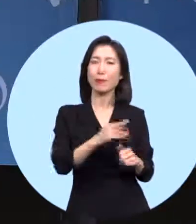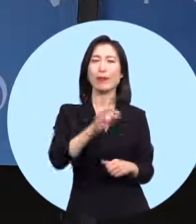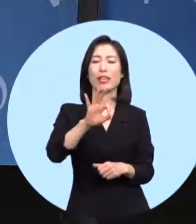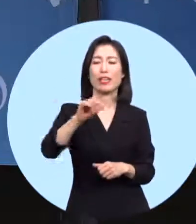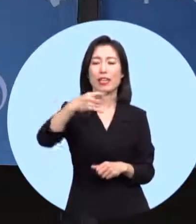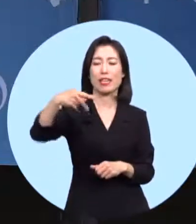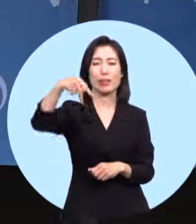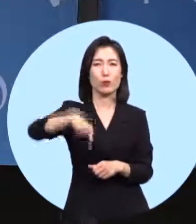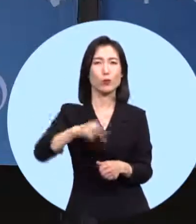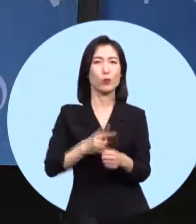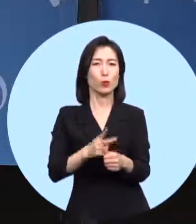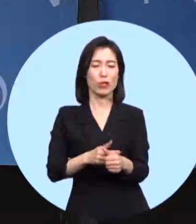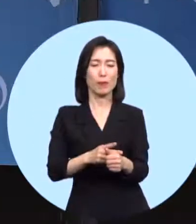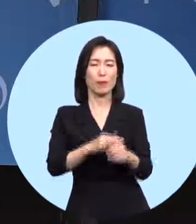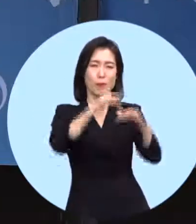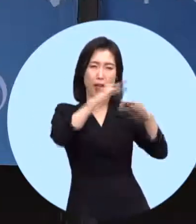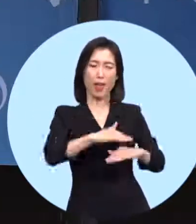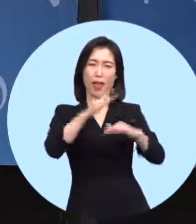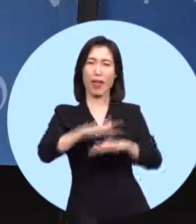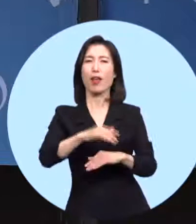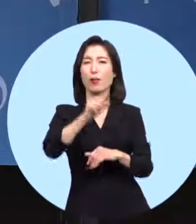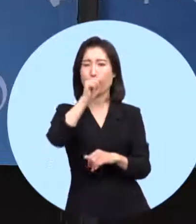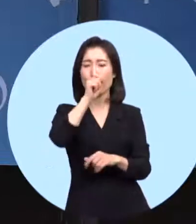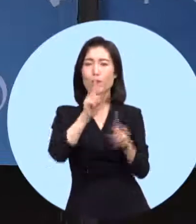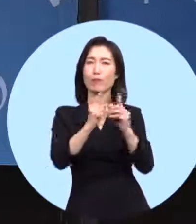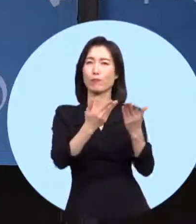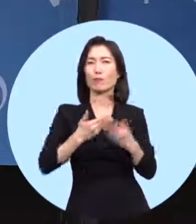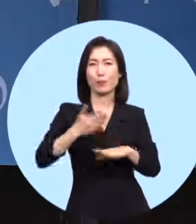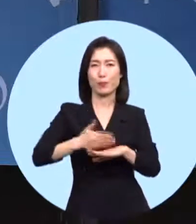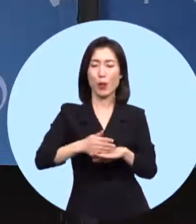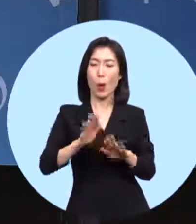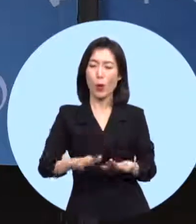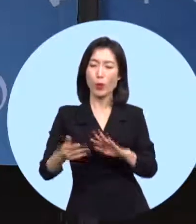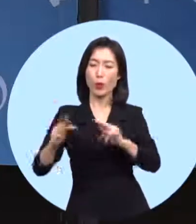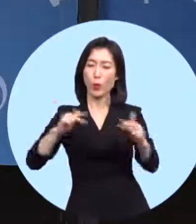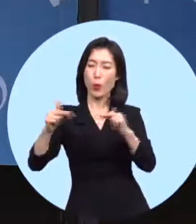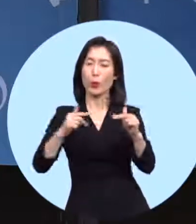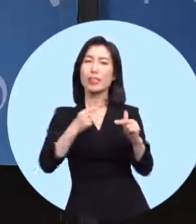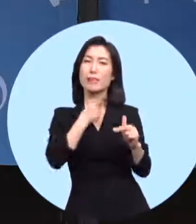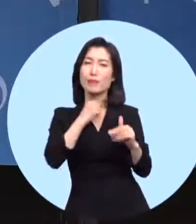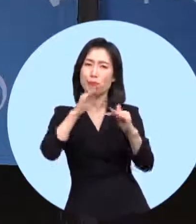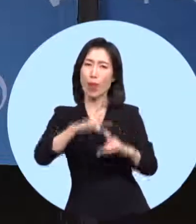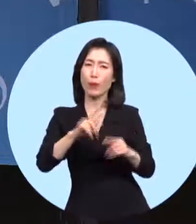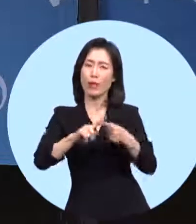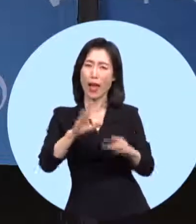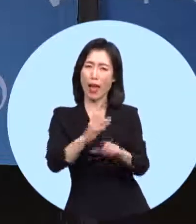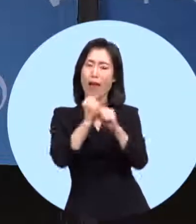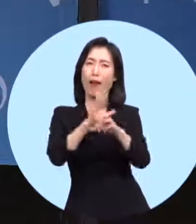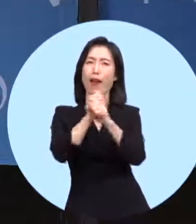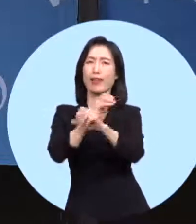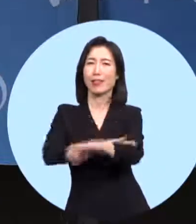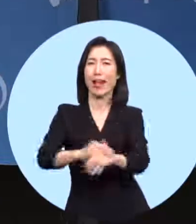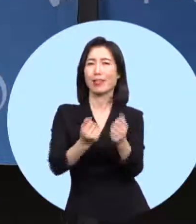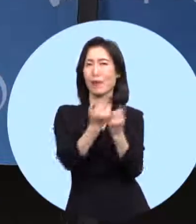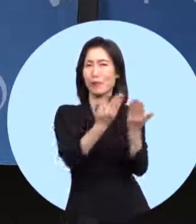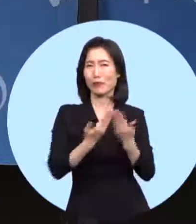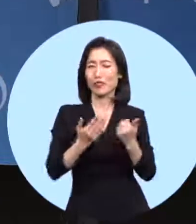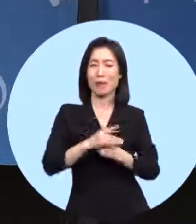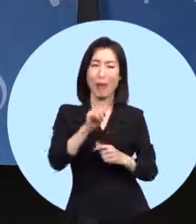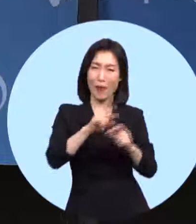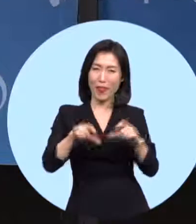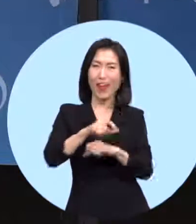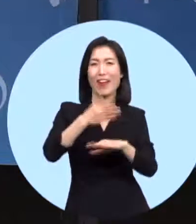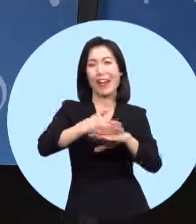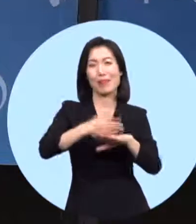들었습니다. 오늘 우리가 토론하고자 하는 내용의 핵심을 잘 짚어주신 것 같습니다. 다시 한번 두 분께 깊은 감사